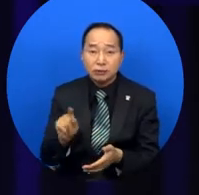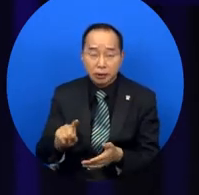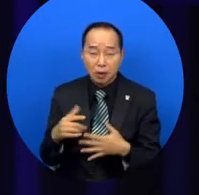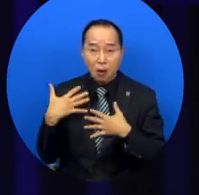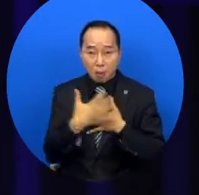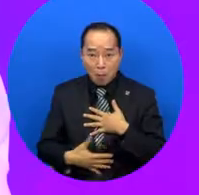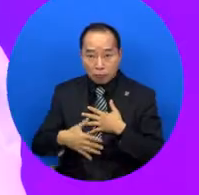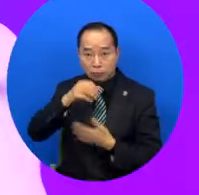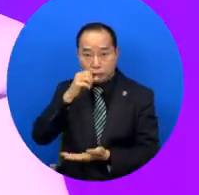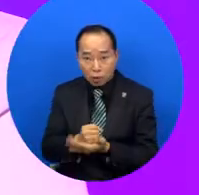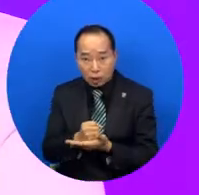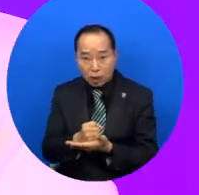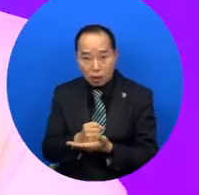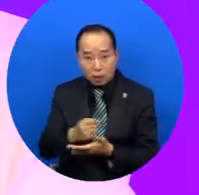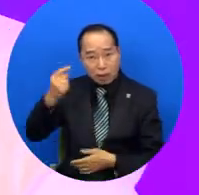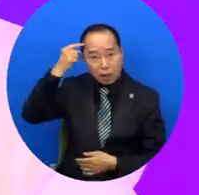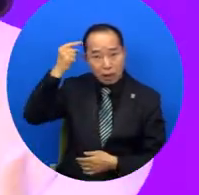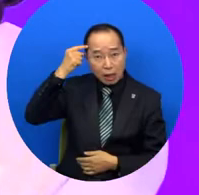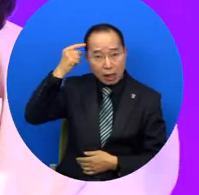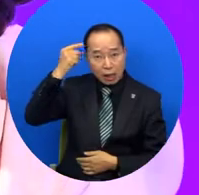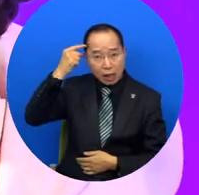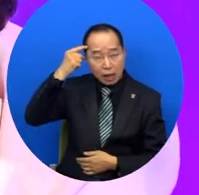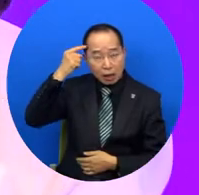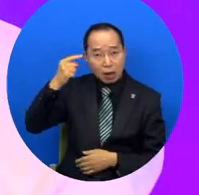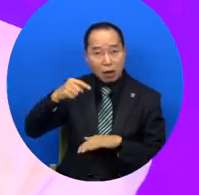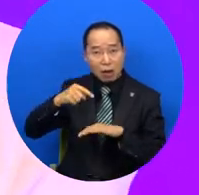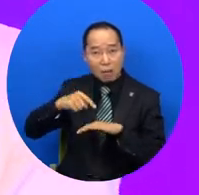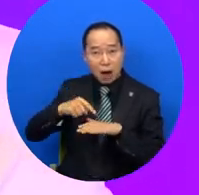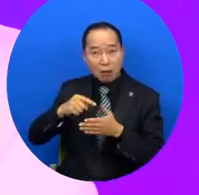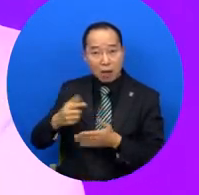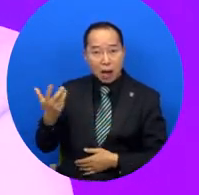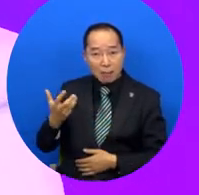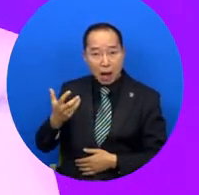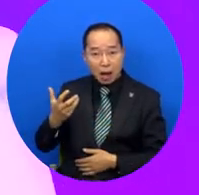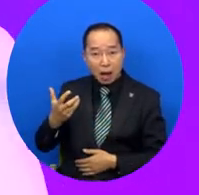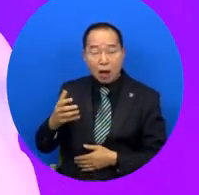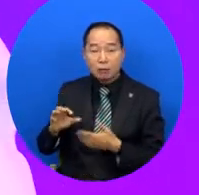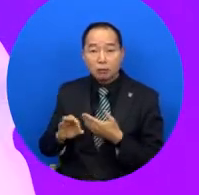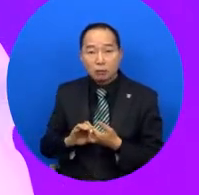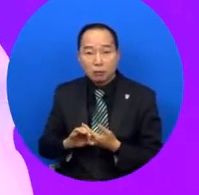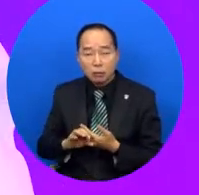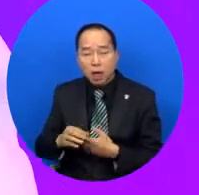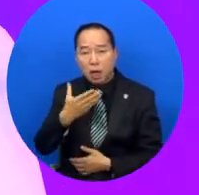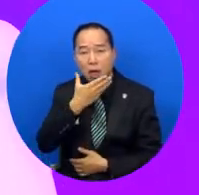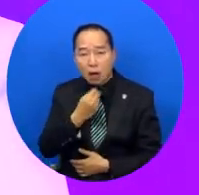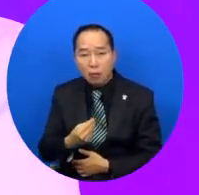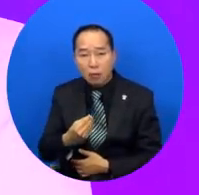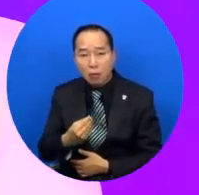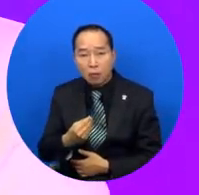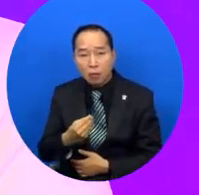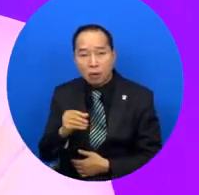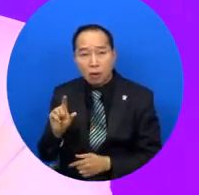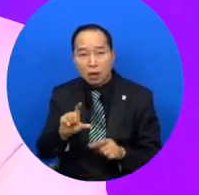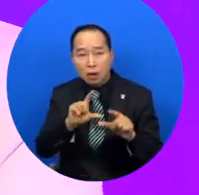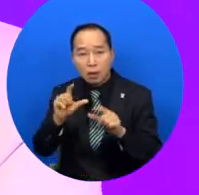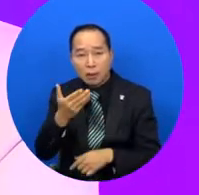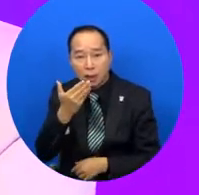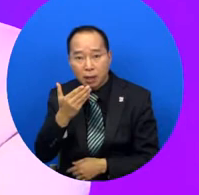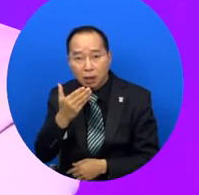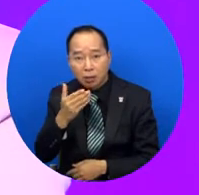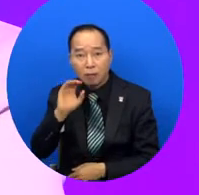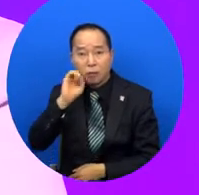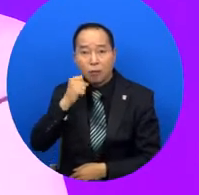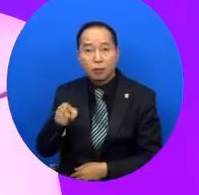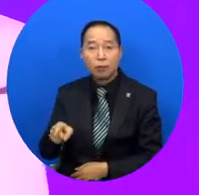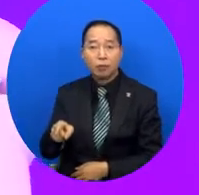삶을 살 수 있습니다. 근데 몸은 멀쩡한데 마음과 정신이 많이 아프잖아요. 그러면